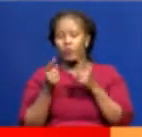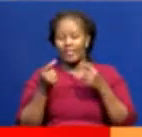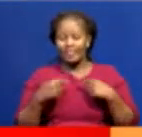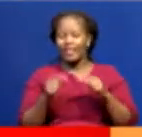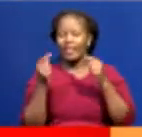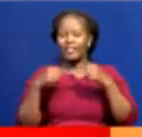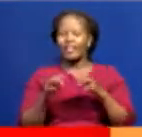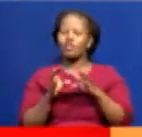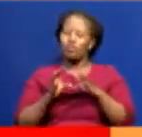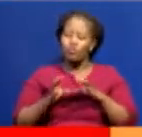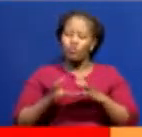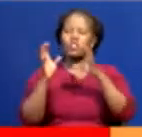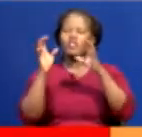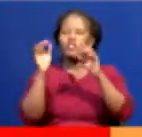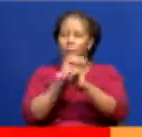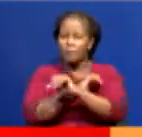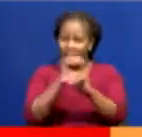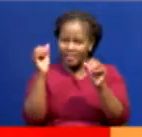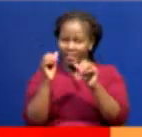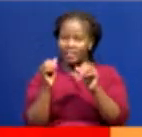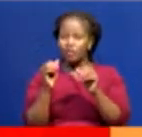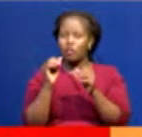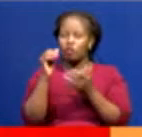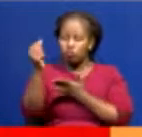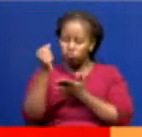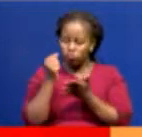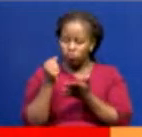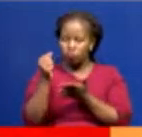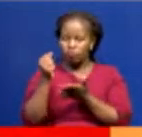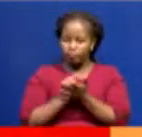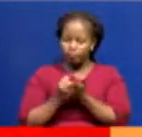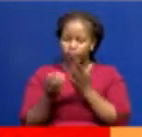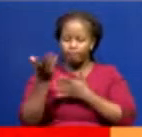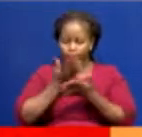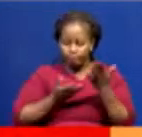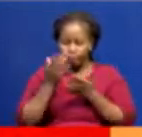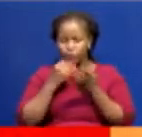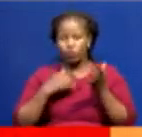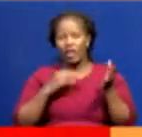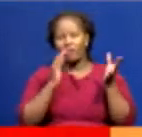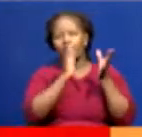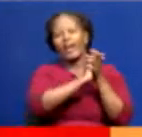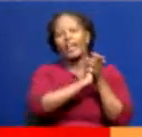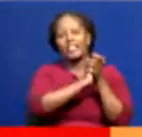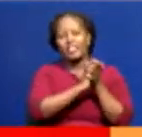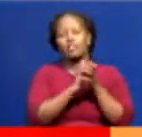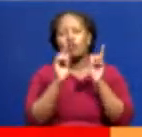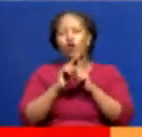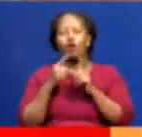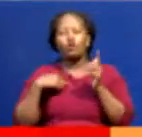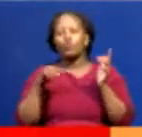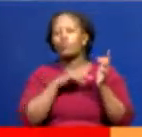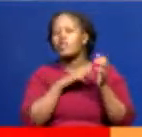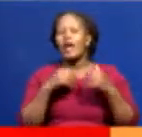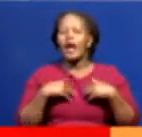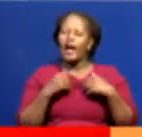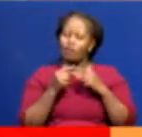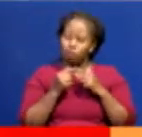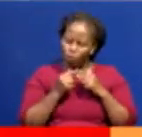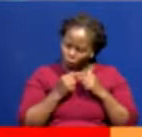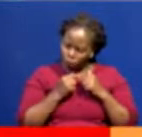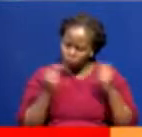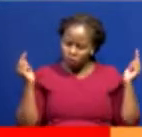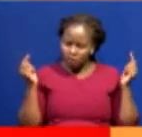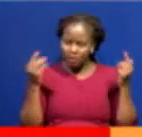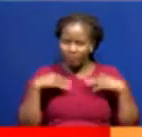rais aje katika meza ili waweze kuwa na handshake. Na sisi tumekataa, na juzi